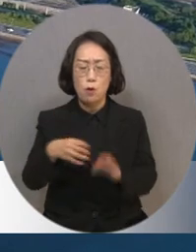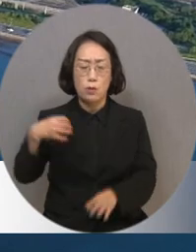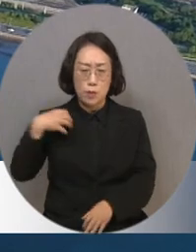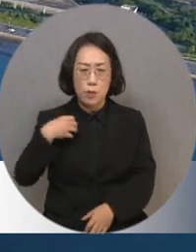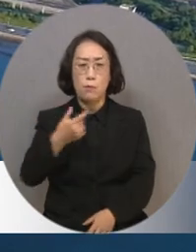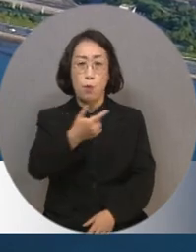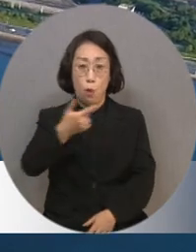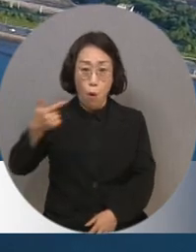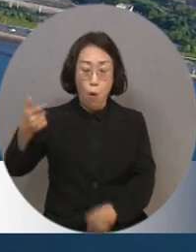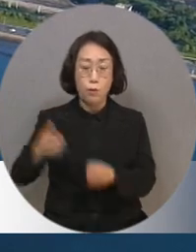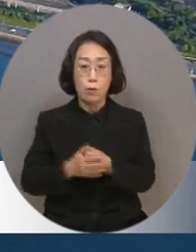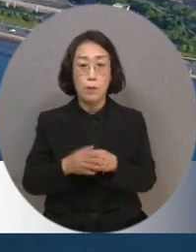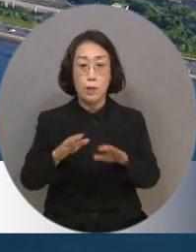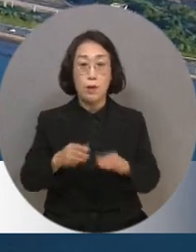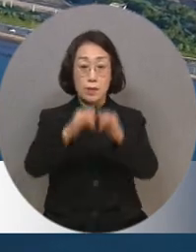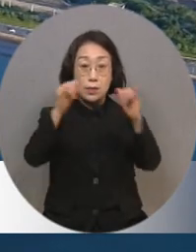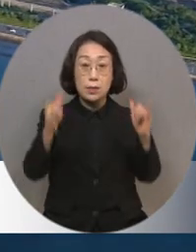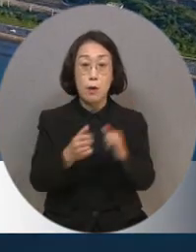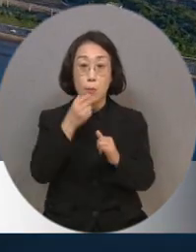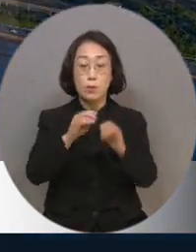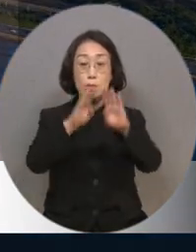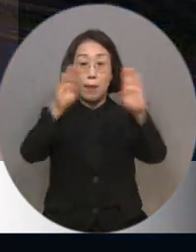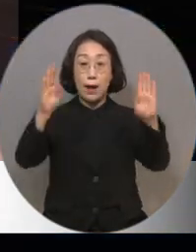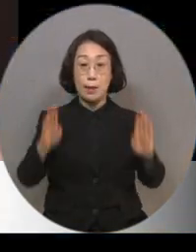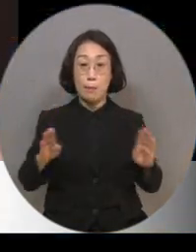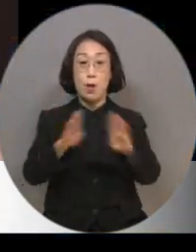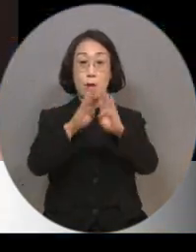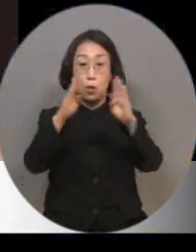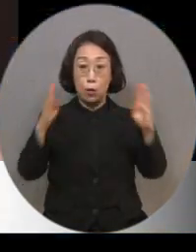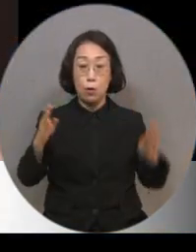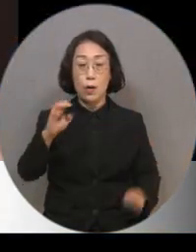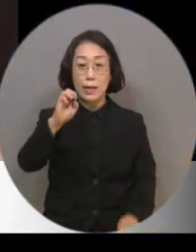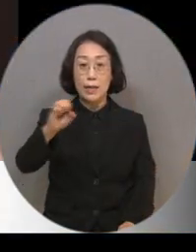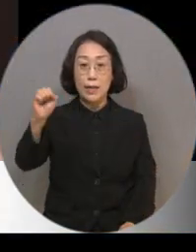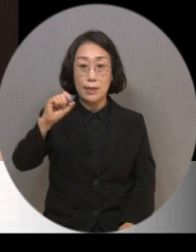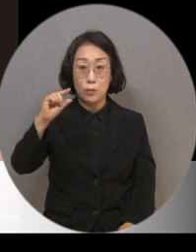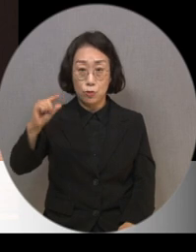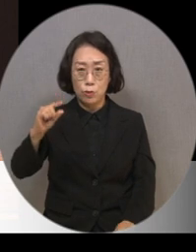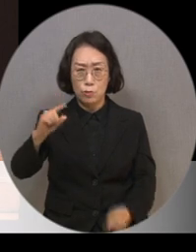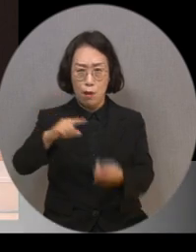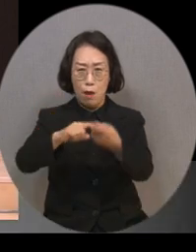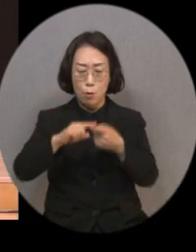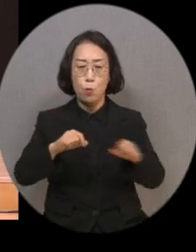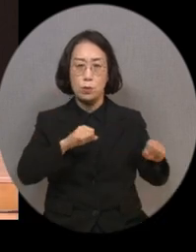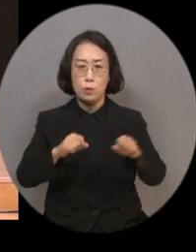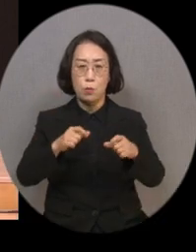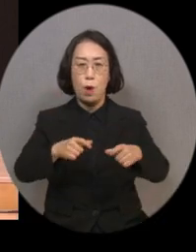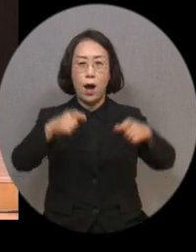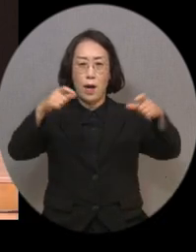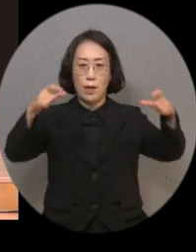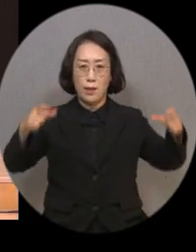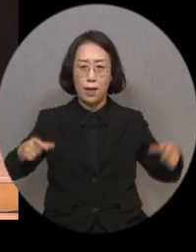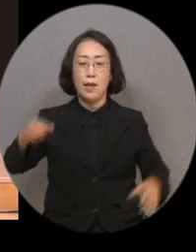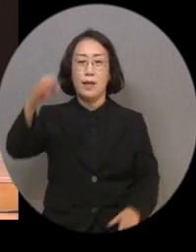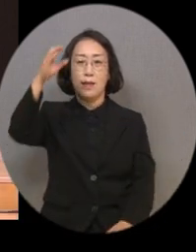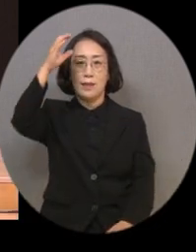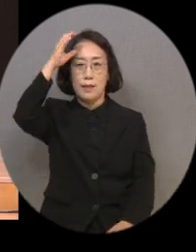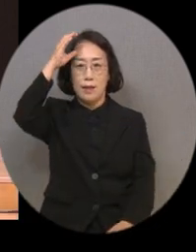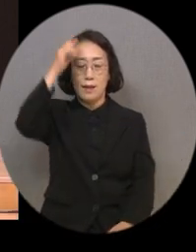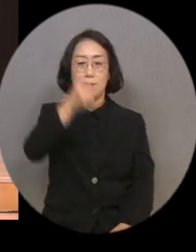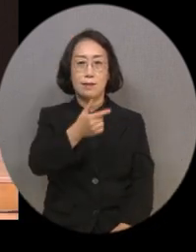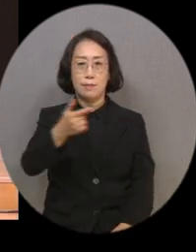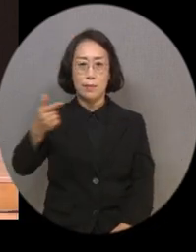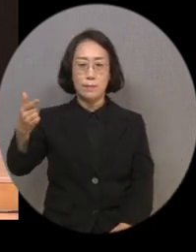지역으로 이번 사회복지 박람회를 통해 ESG 실천이 더 확대되길 기대합니다. 복지TV